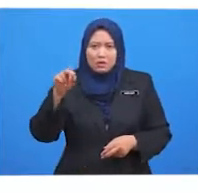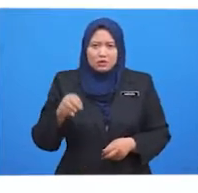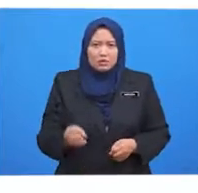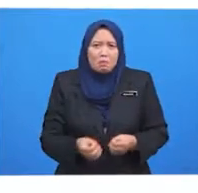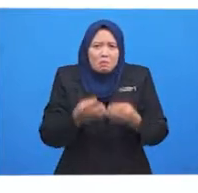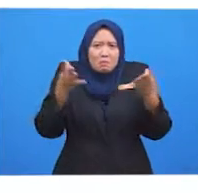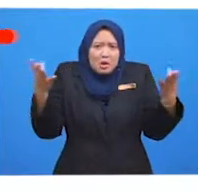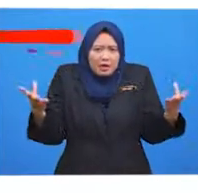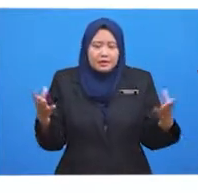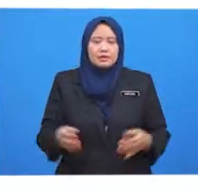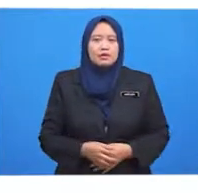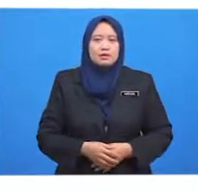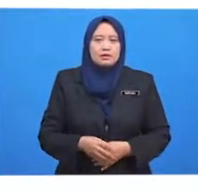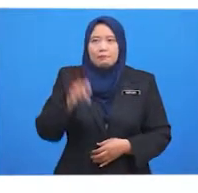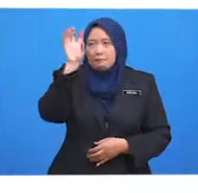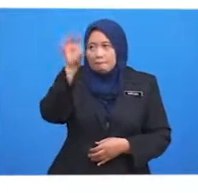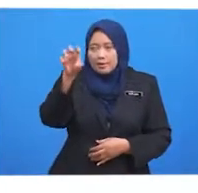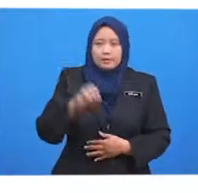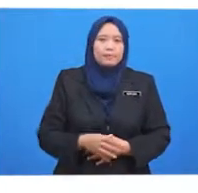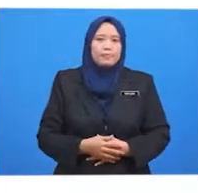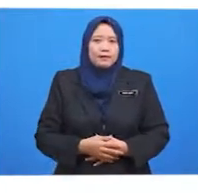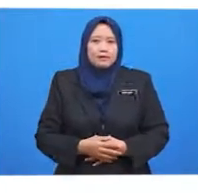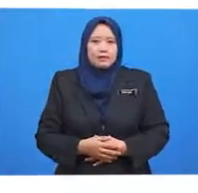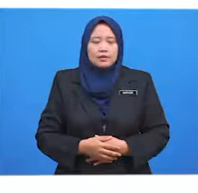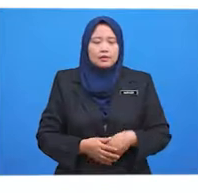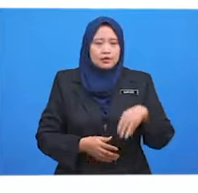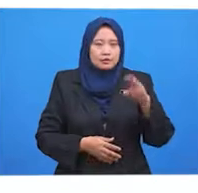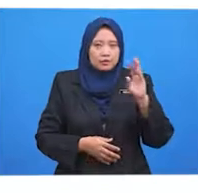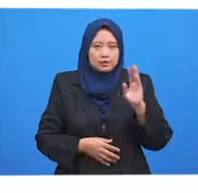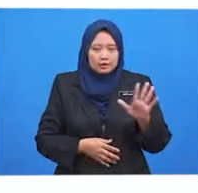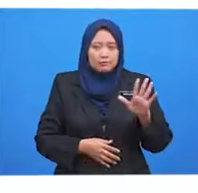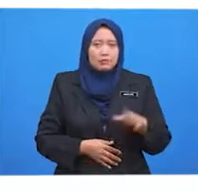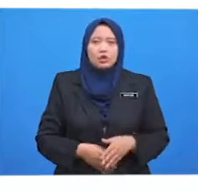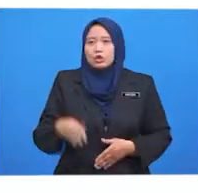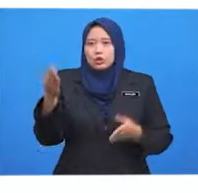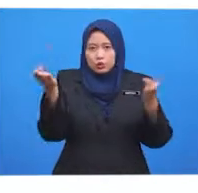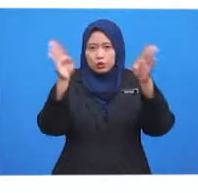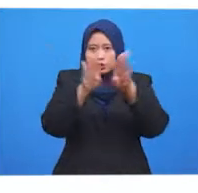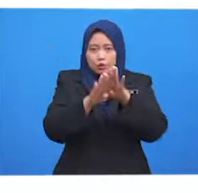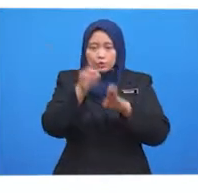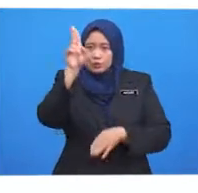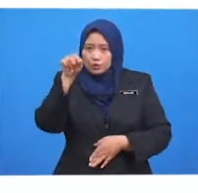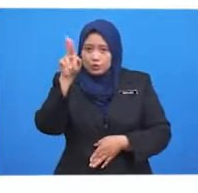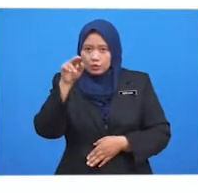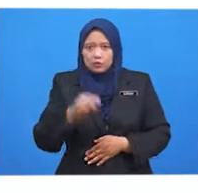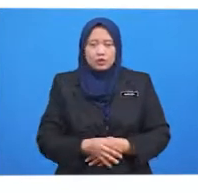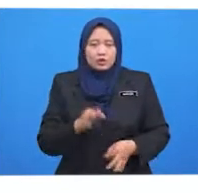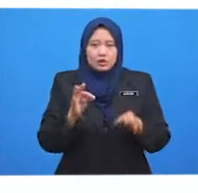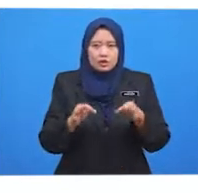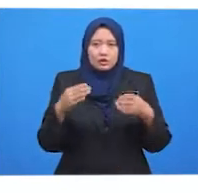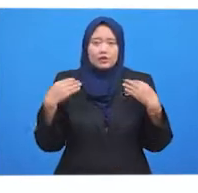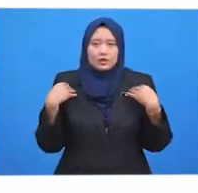soket. 5. Tutup suis dengan segera apabila berlaku gangguan elektrik.